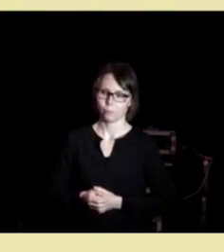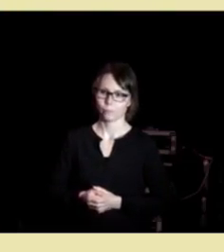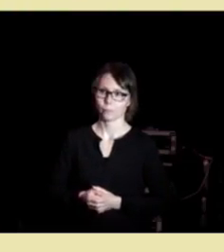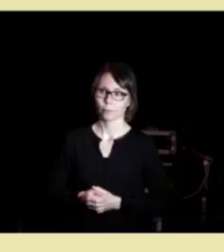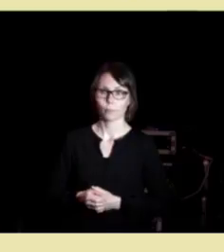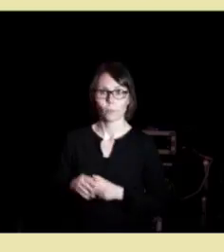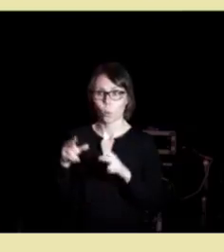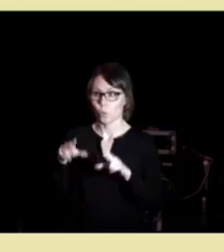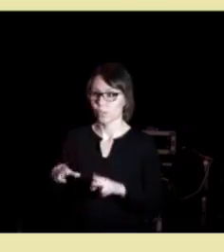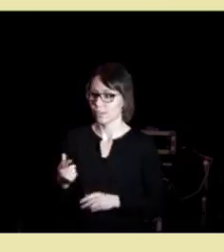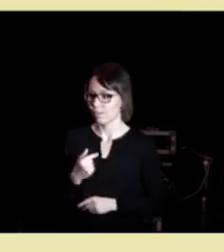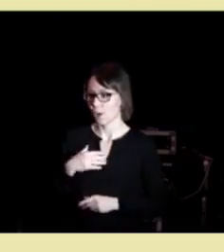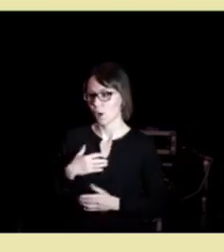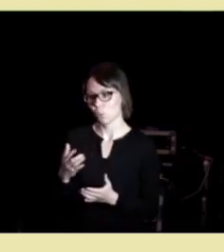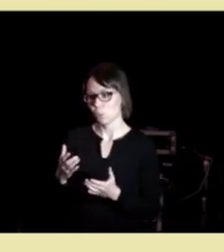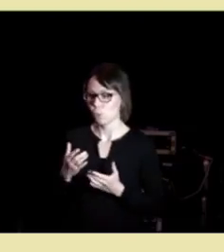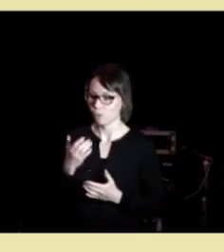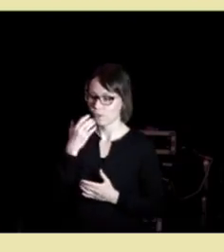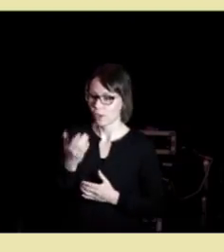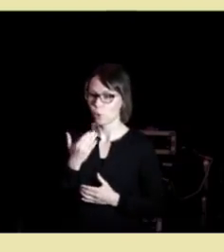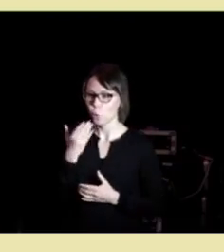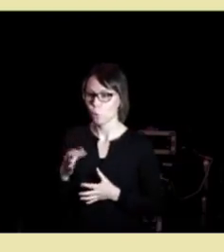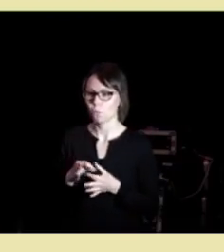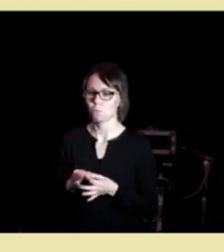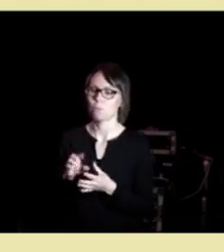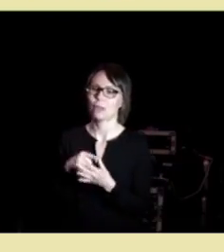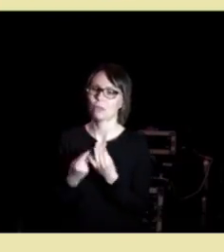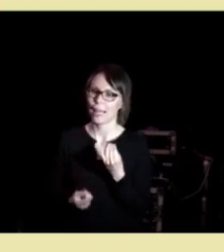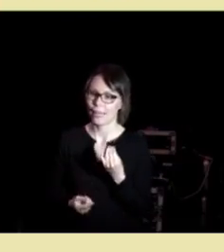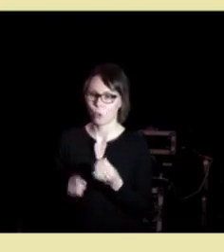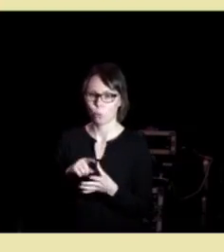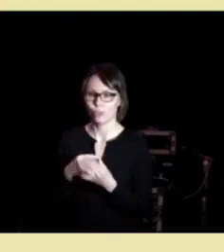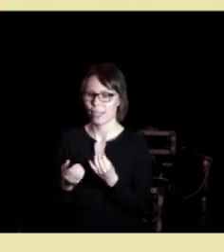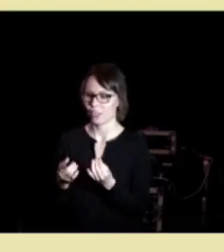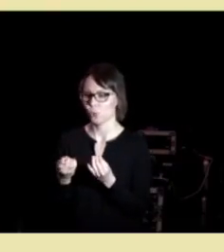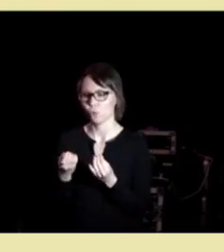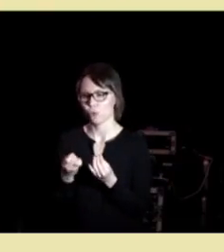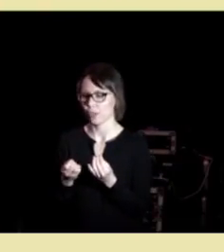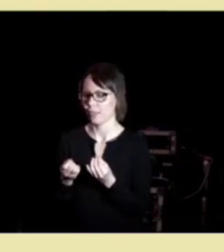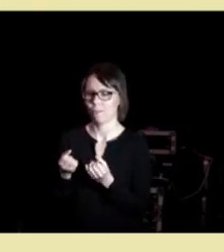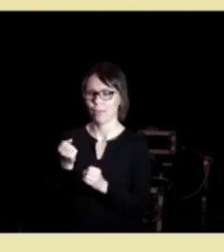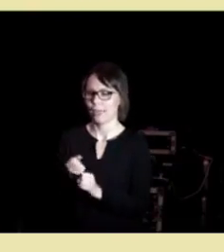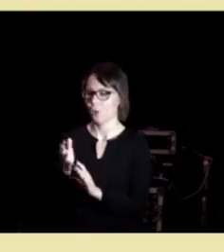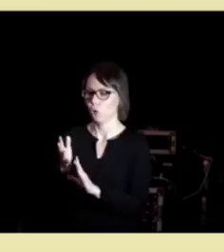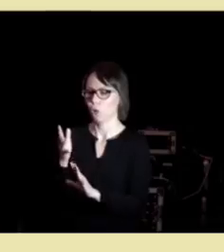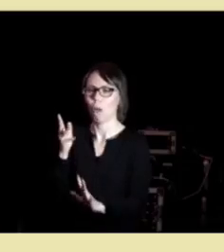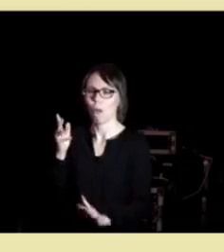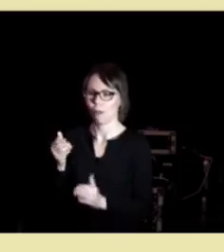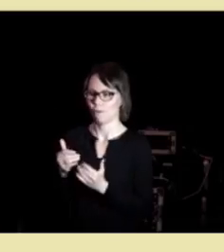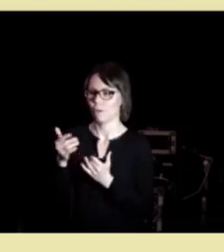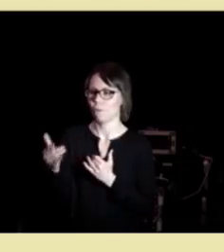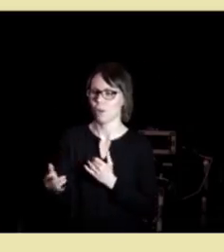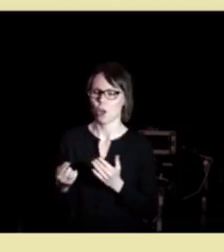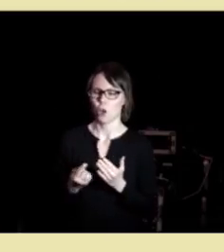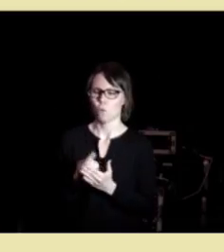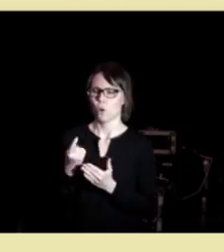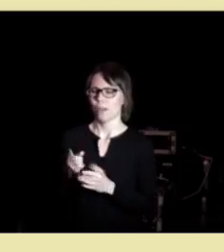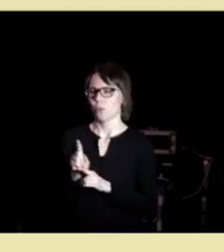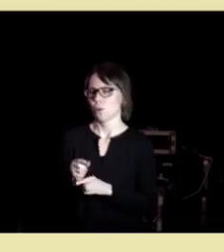Uansett har vi behov for å være gode på prioritering, og prioriteringsutfordringene kommer til å stå i kø fremover. Mulighetene er så